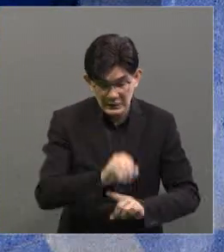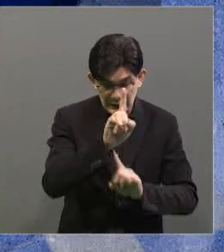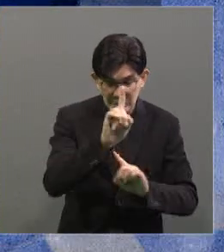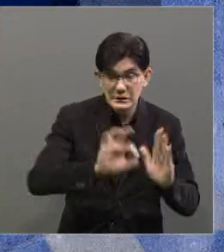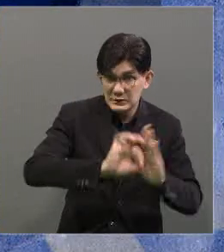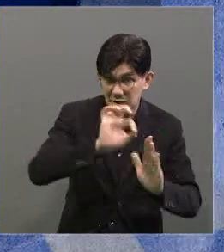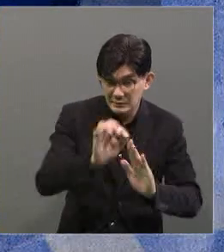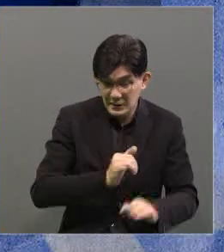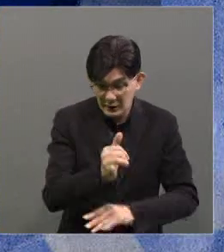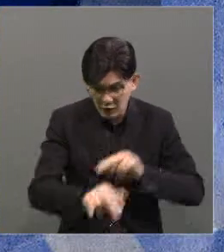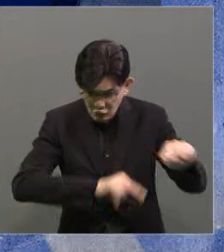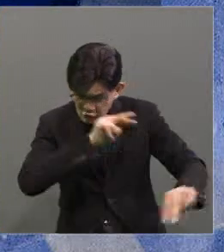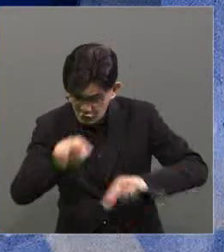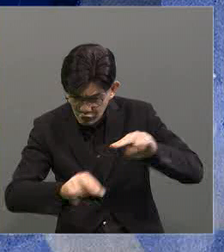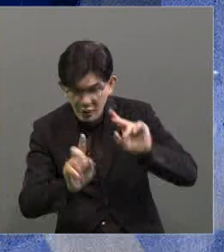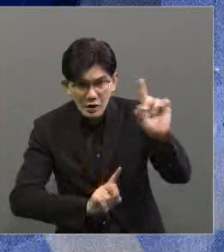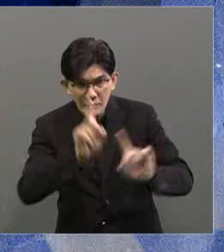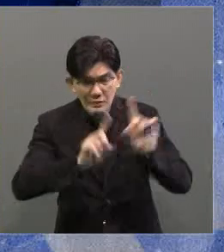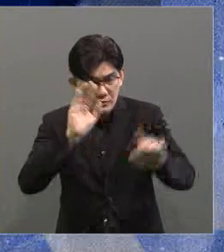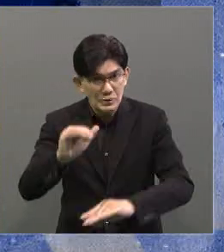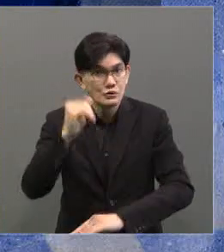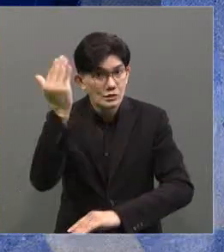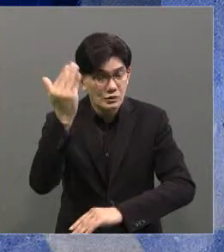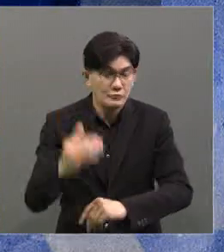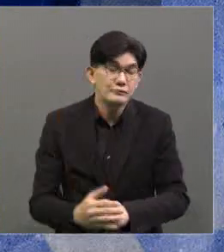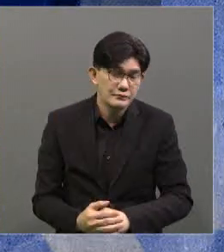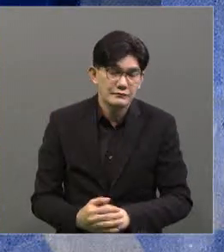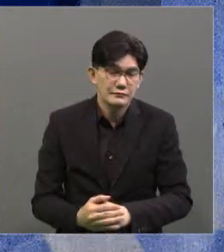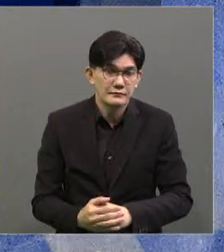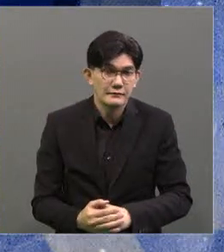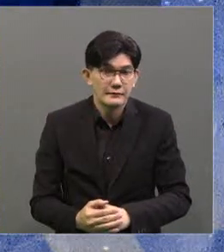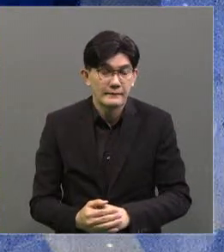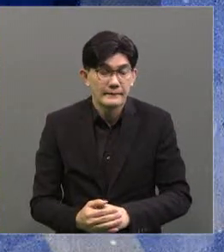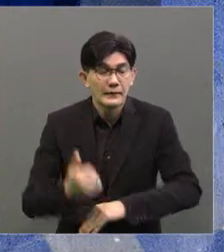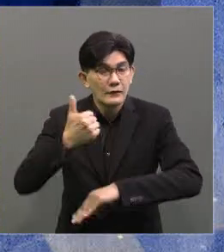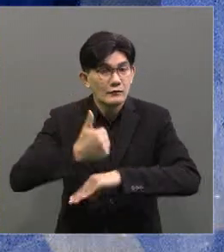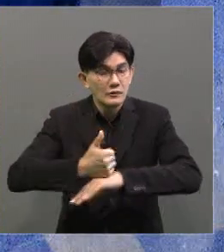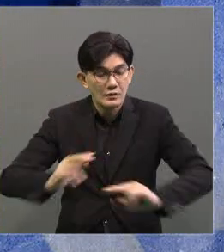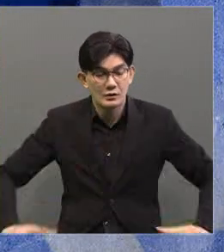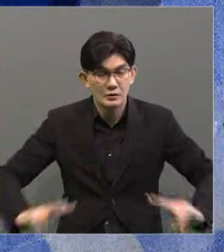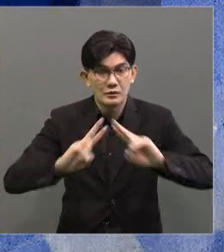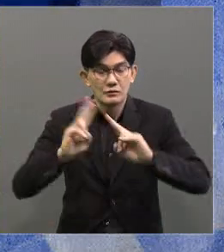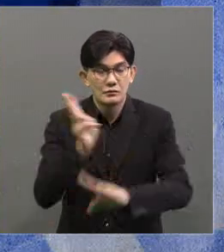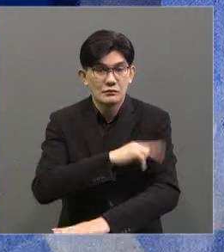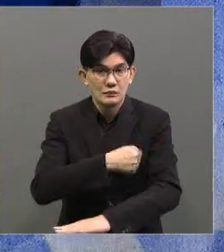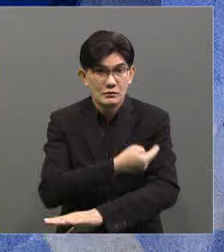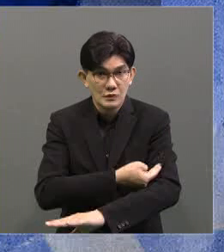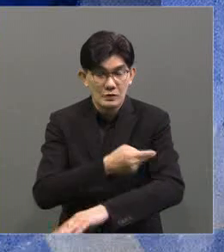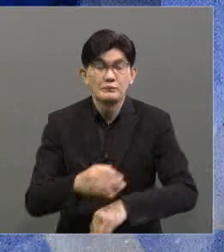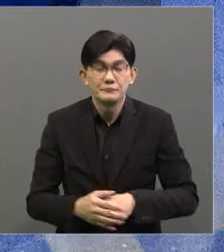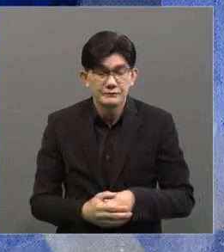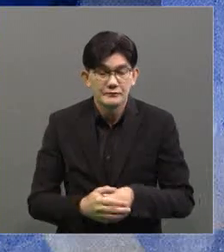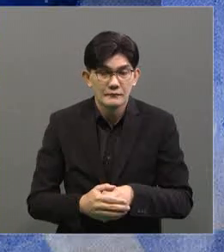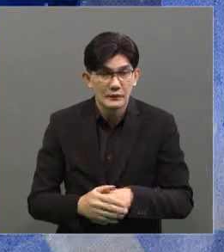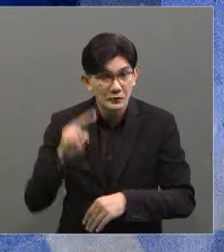วจสอบและประเมินความเสียหายทั้งหมดอีกครั้งหนึ่งนะคะทางด้านของรัฐมนตรีว่าการกระทรวงสาธารณสุขนายแพทย์ชนน่านสี